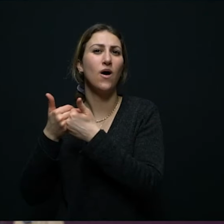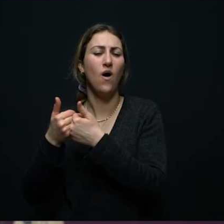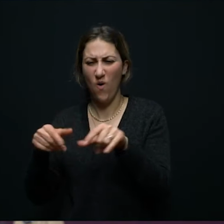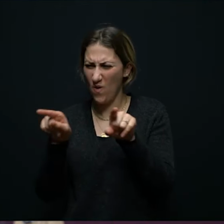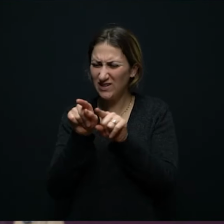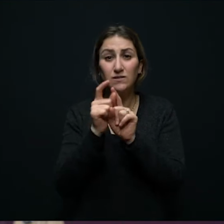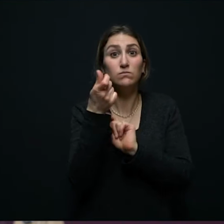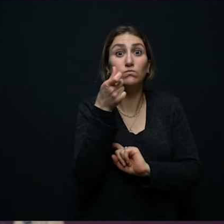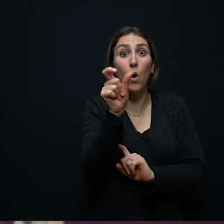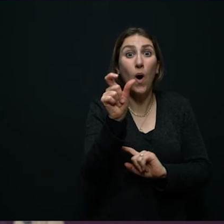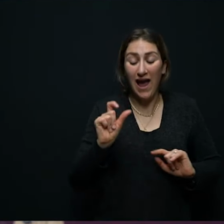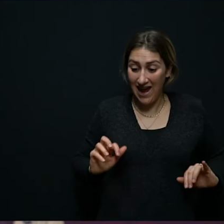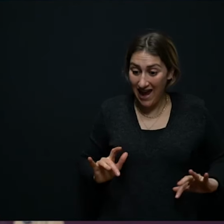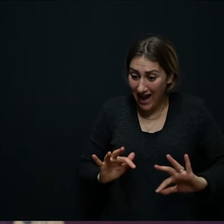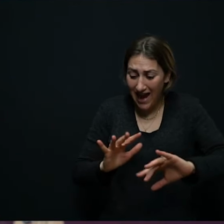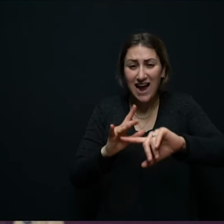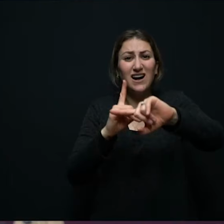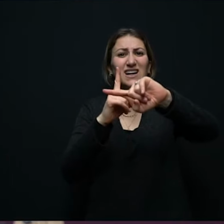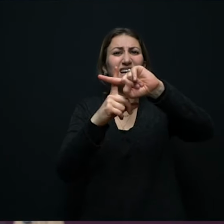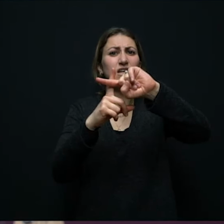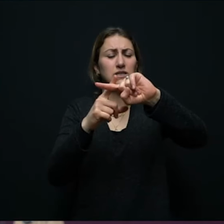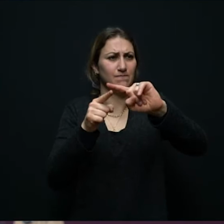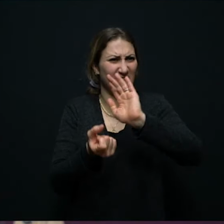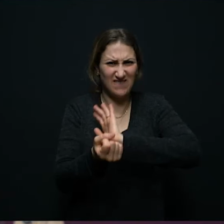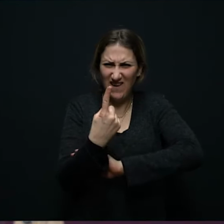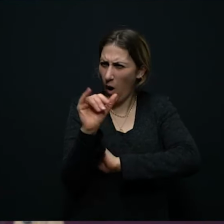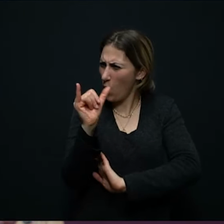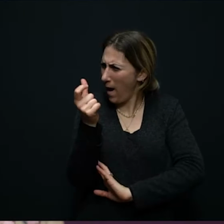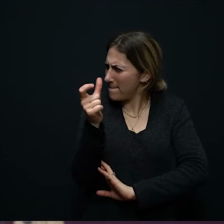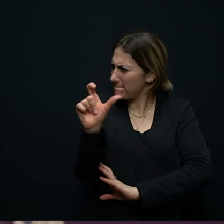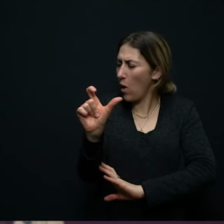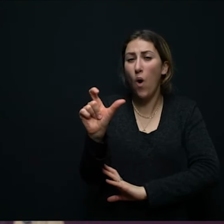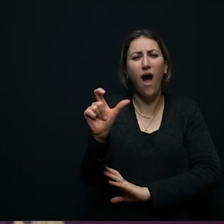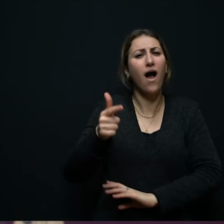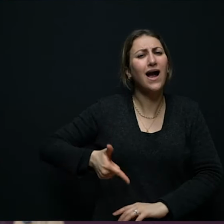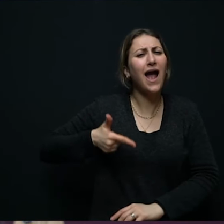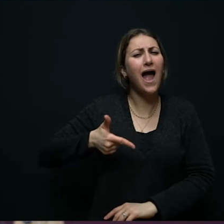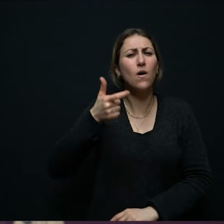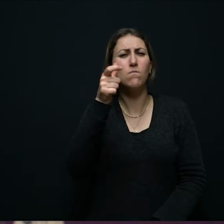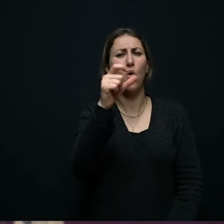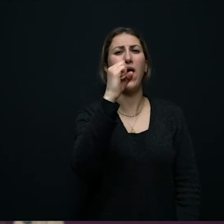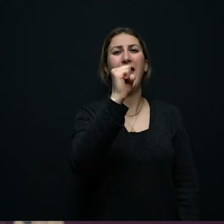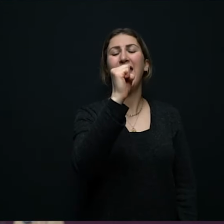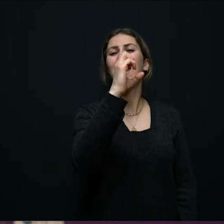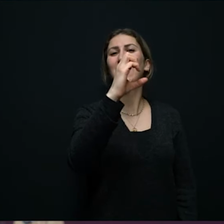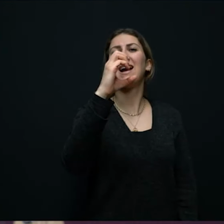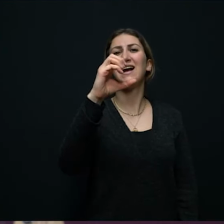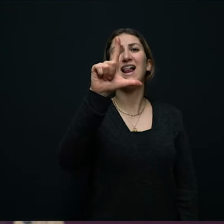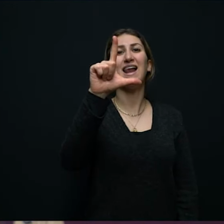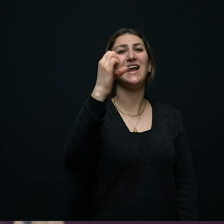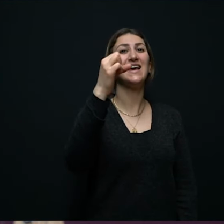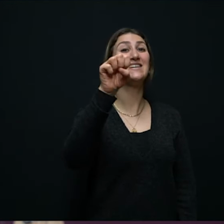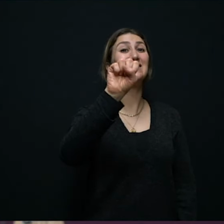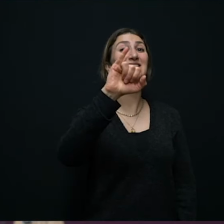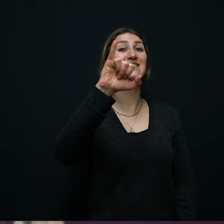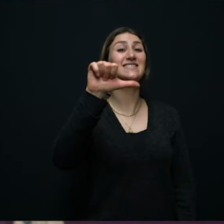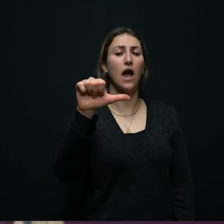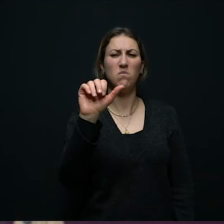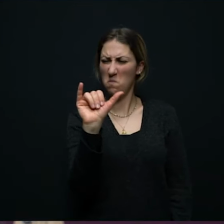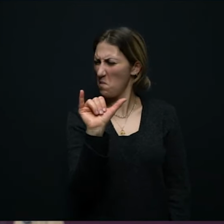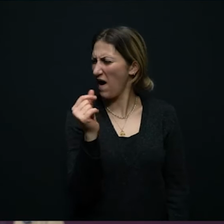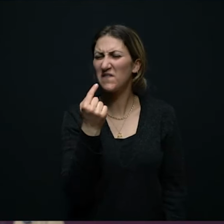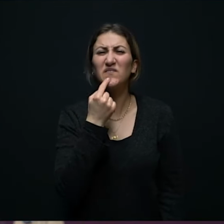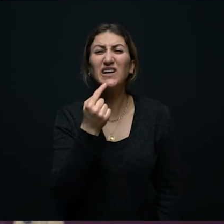en grec et bien c'est l'assemblée des appelés ordre 2 le mot église c'est